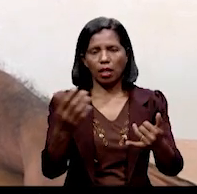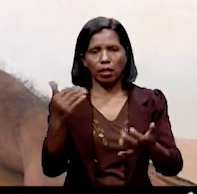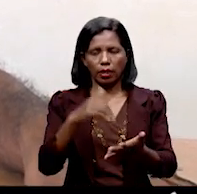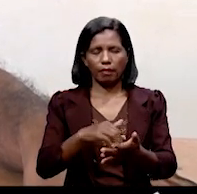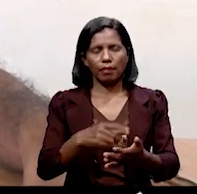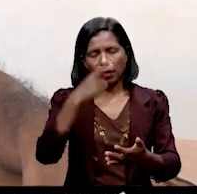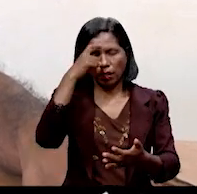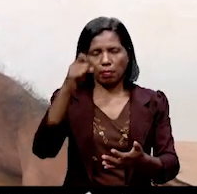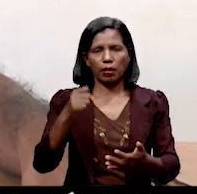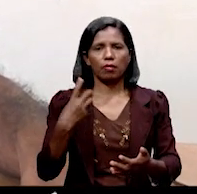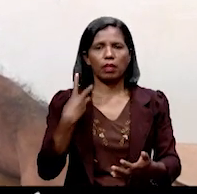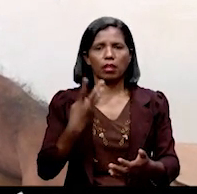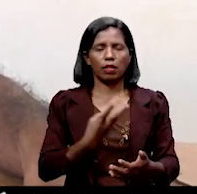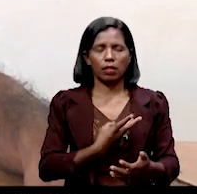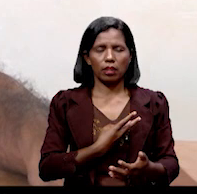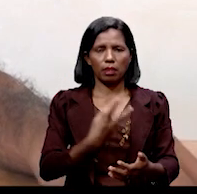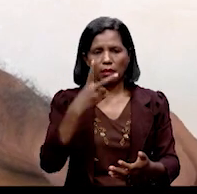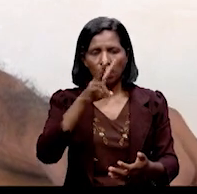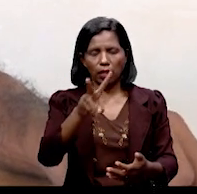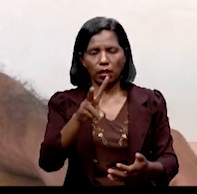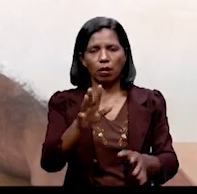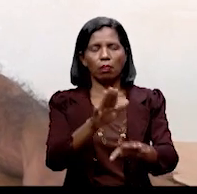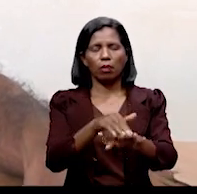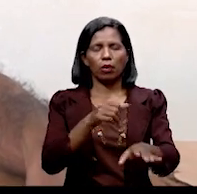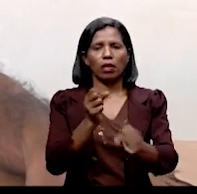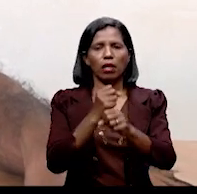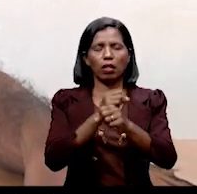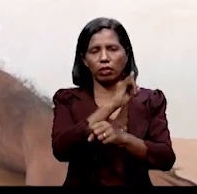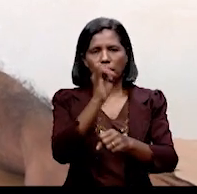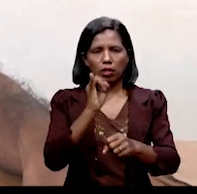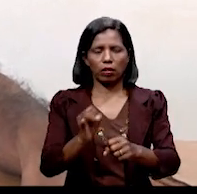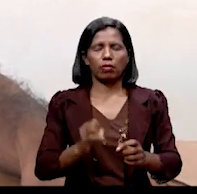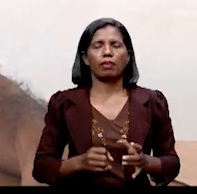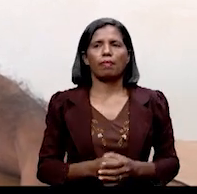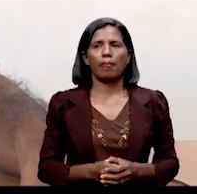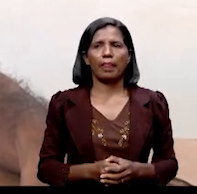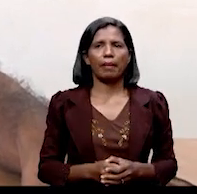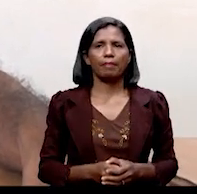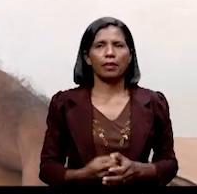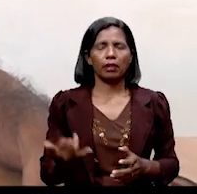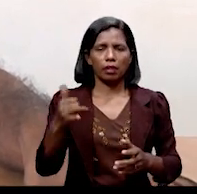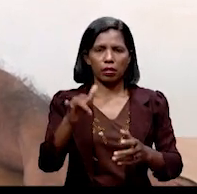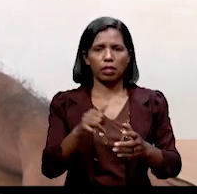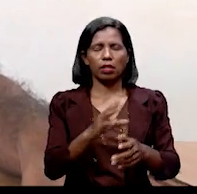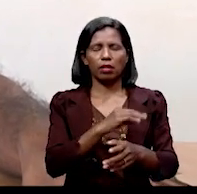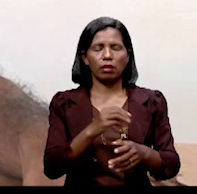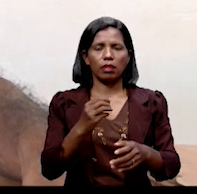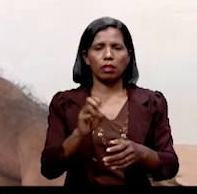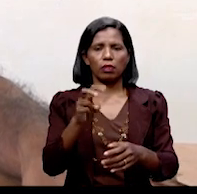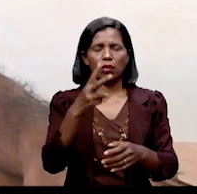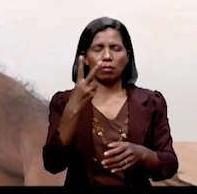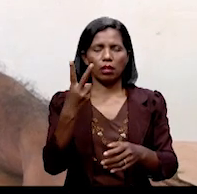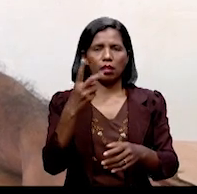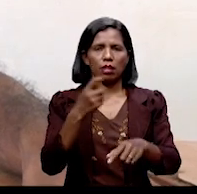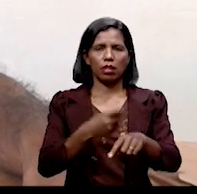tamane maka ita yang patrolia bolu loru mihalo identifikasaun identifikasaun basira durante 2 horas tempo